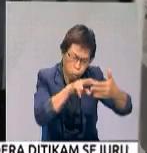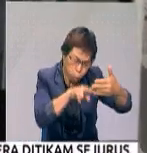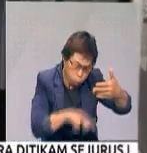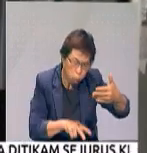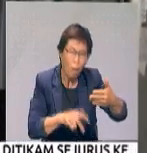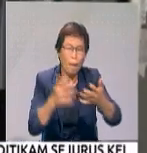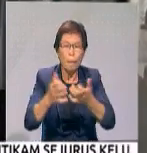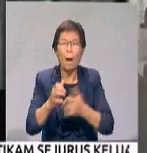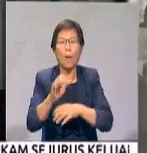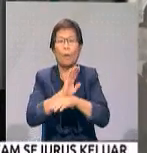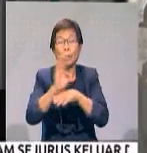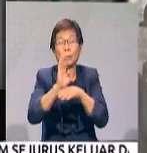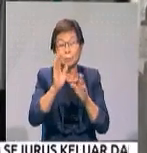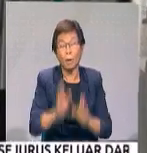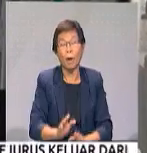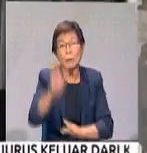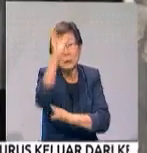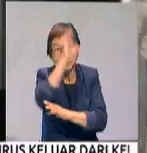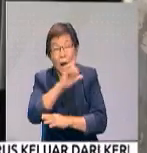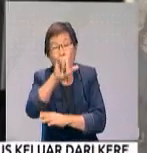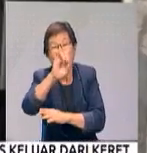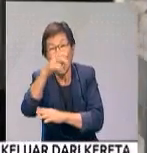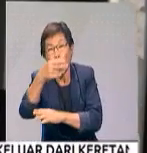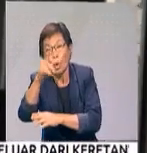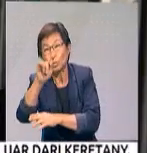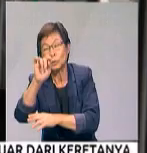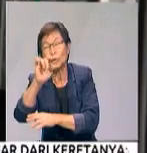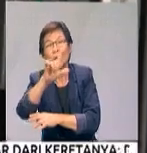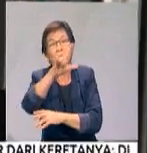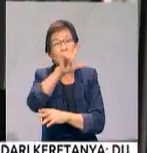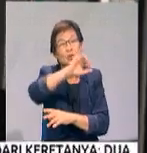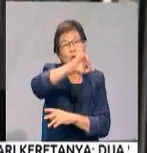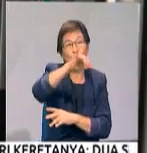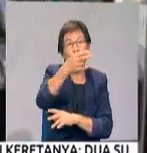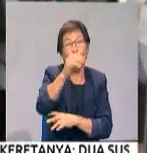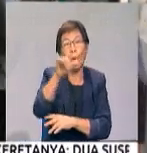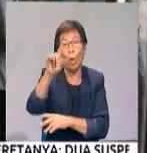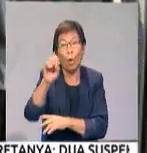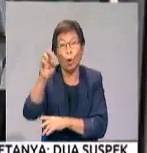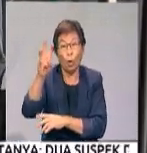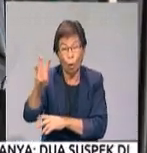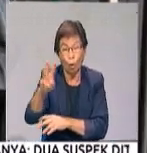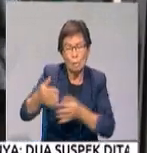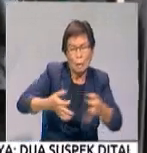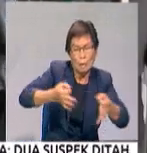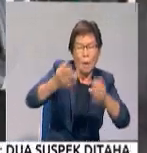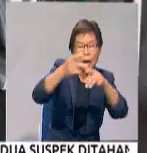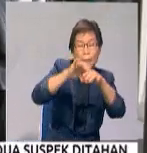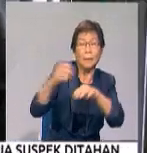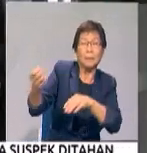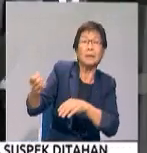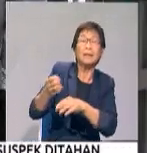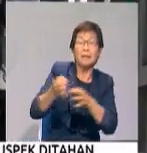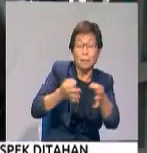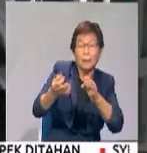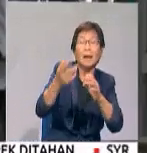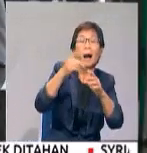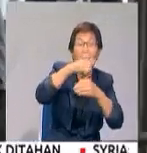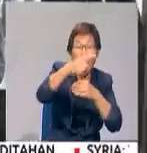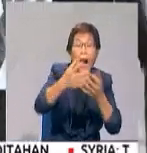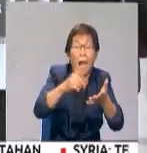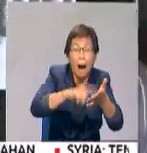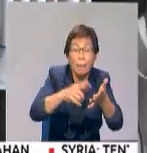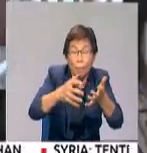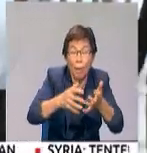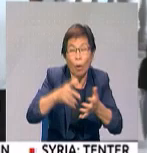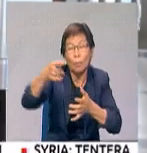mahu ahli perniagaan dalam buruan Lo Teck Jo atau lebih dikenali dengan nama Jolo menjelaskan kepadanya apa yang diinginkan oleh